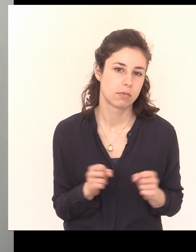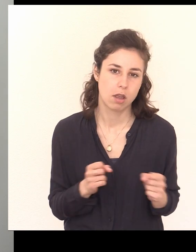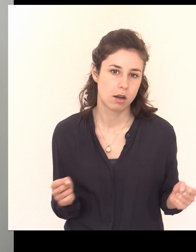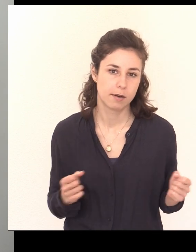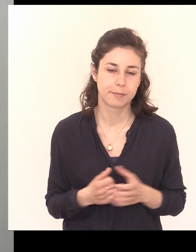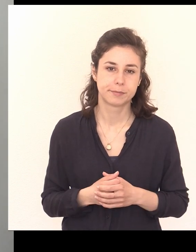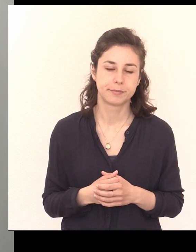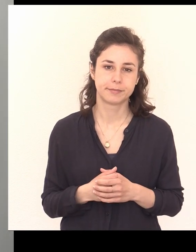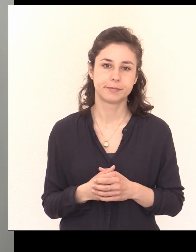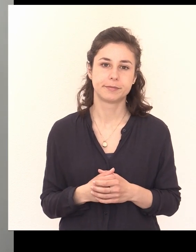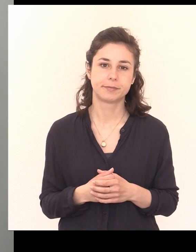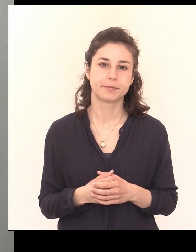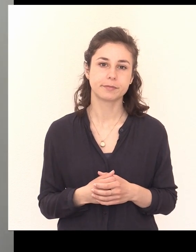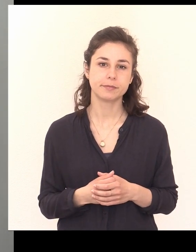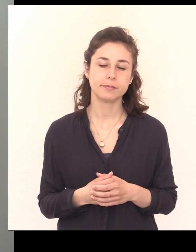nicht.